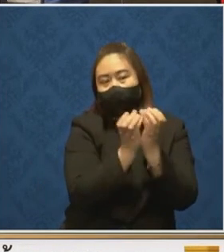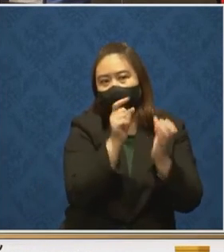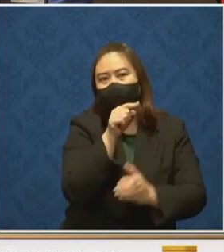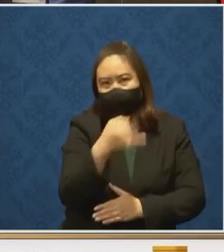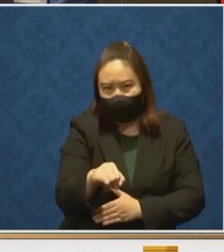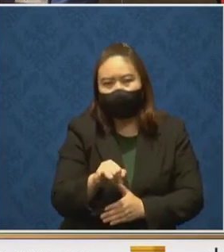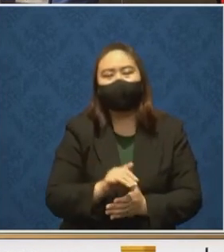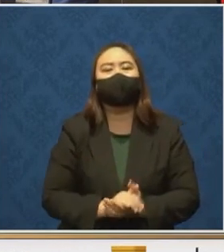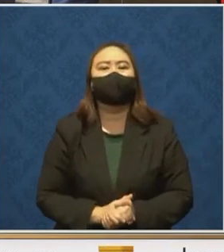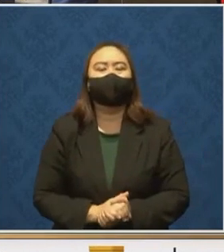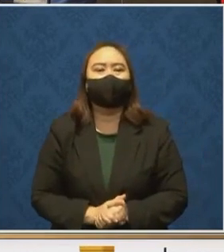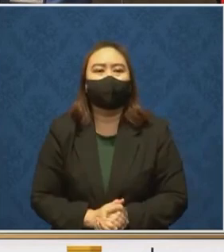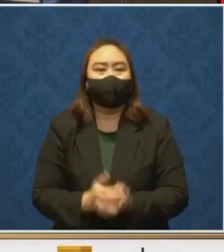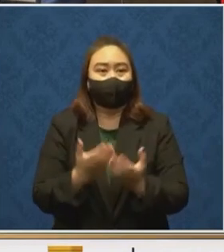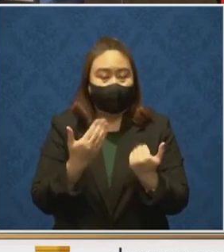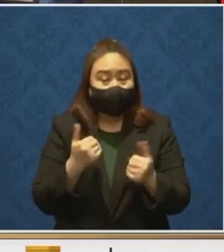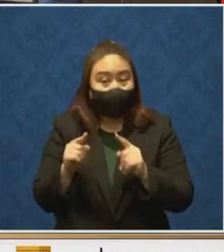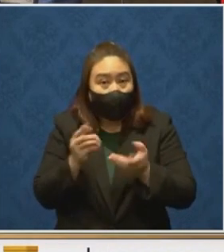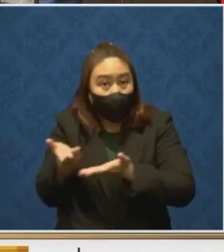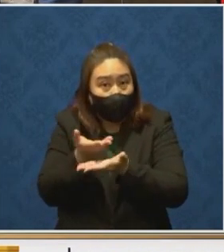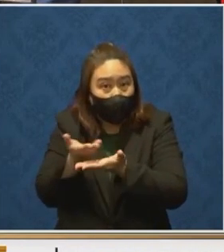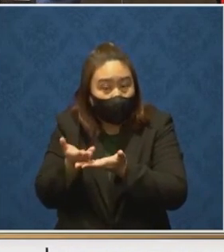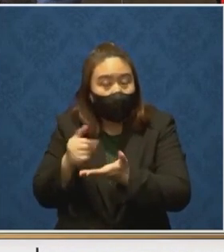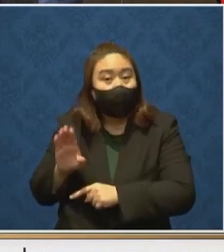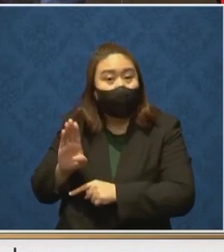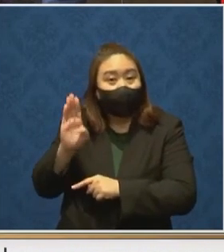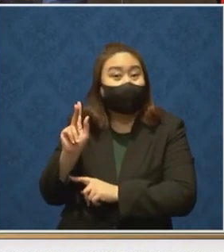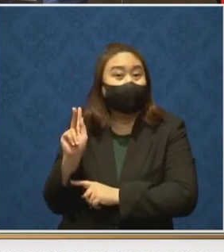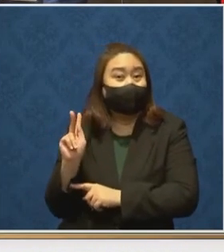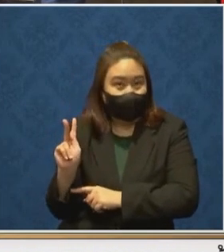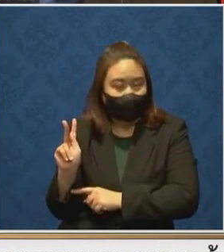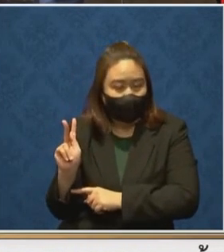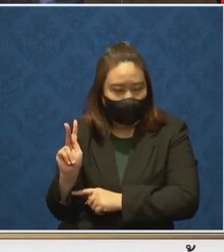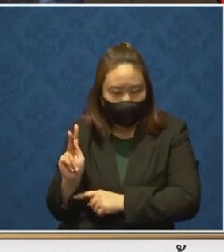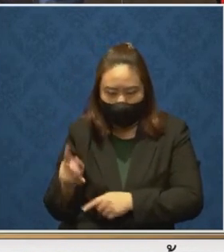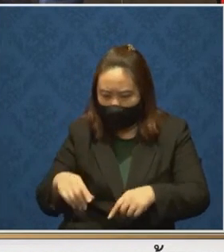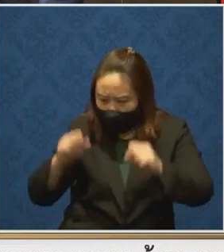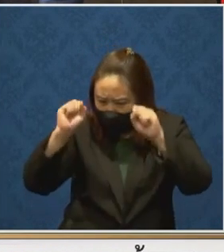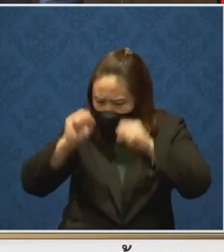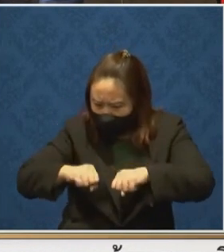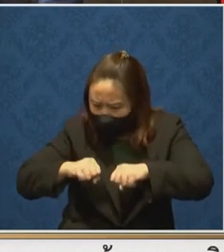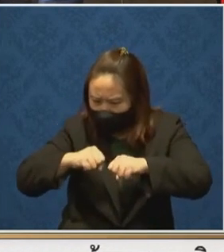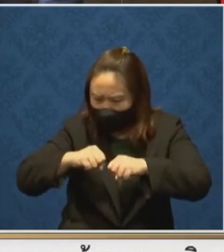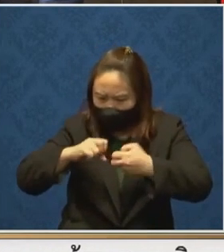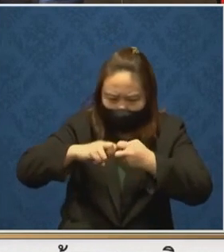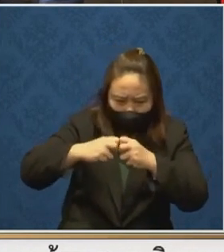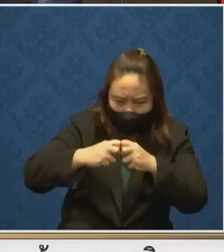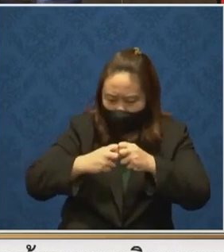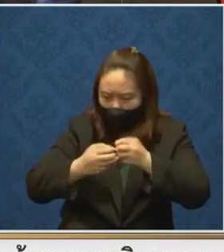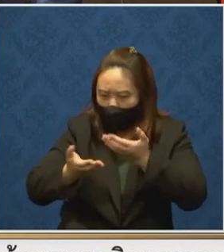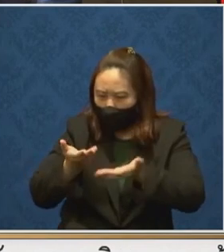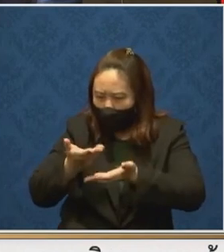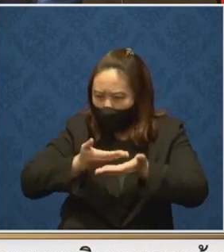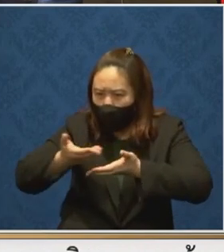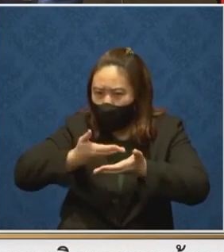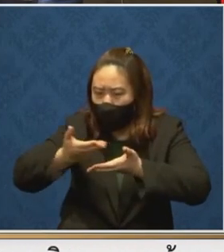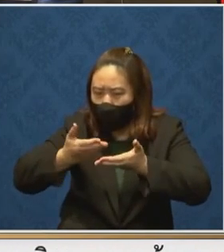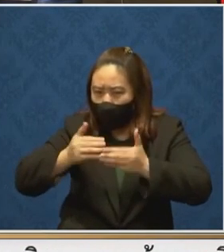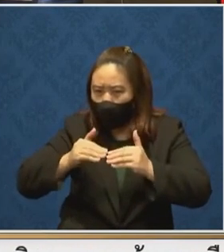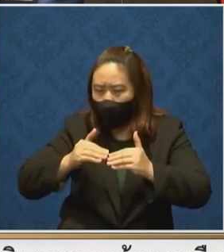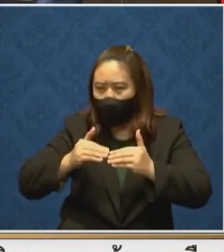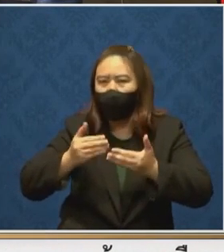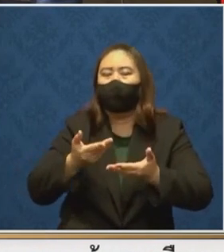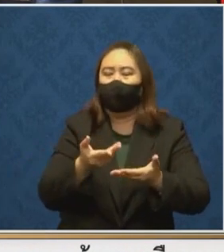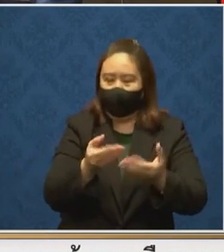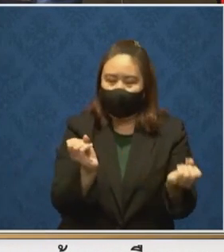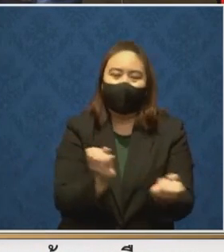ยไปกวานั้นค่ะการที่เจรจากกบิษัท Kingsgate เกินกวาข้อพิพาศทำให้ราชาจากไทยมความเสี